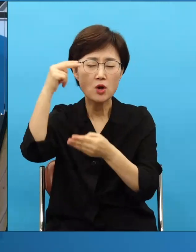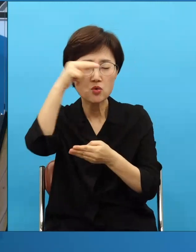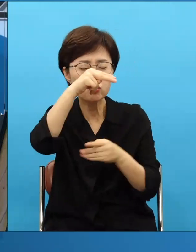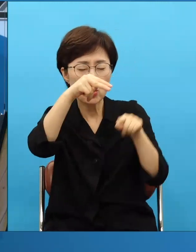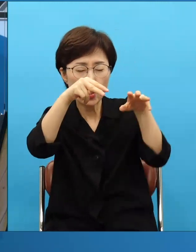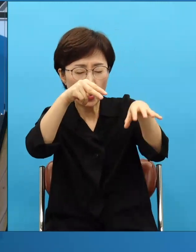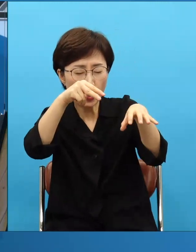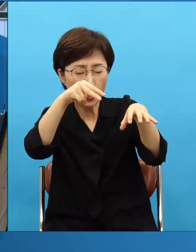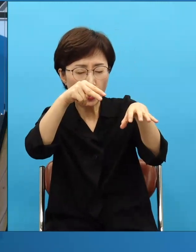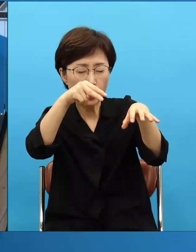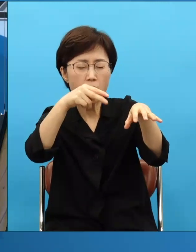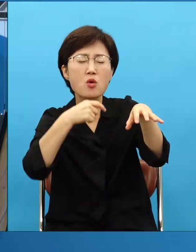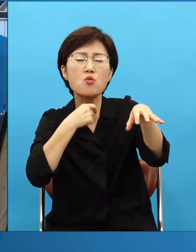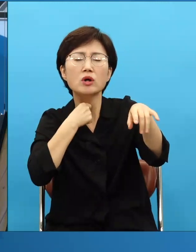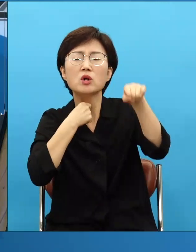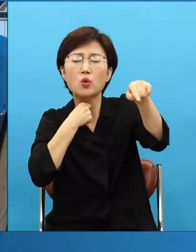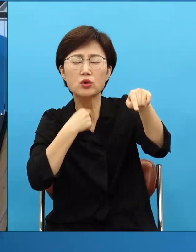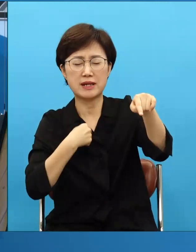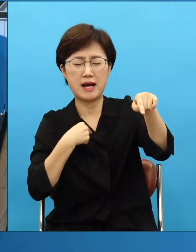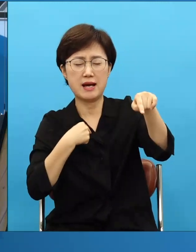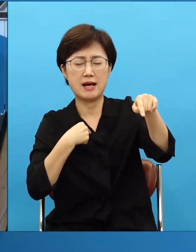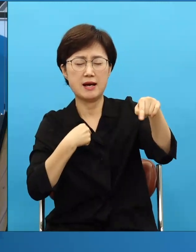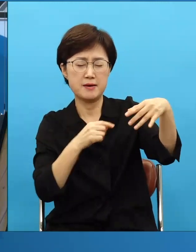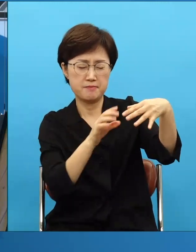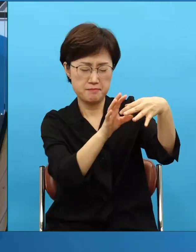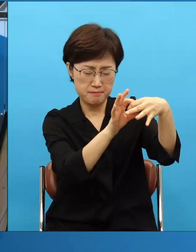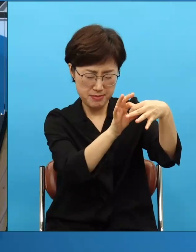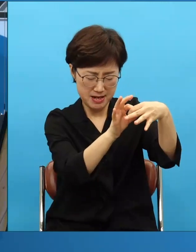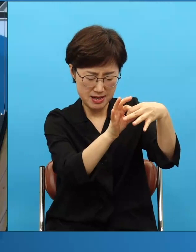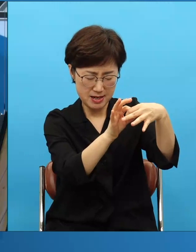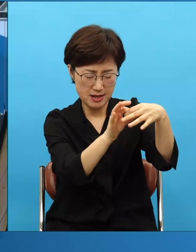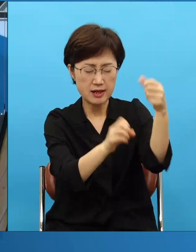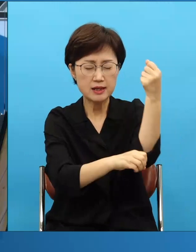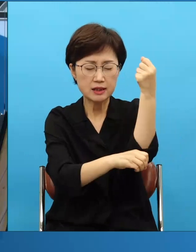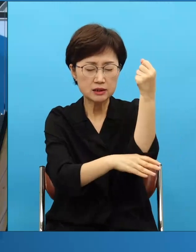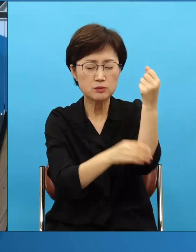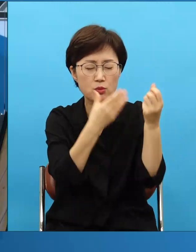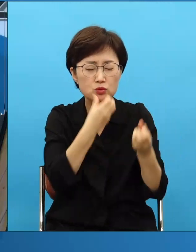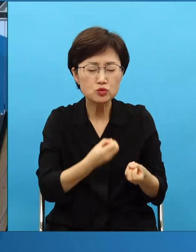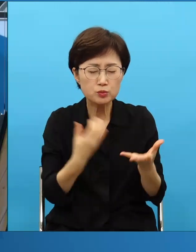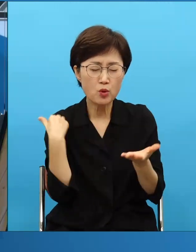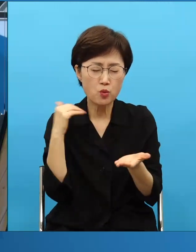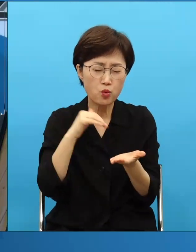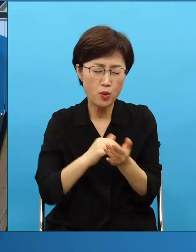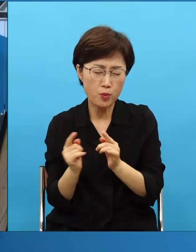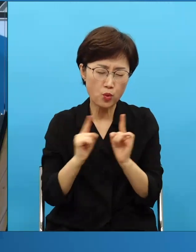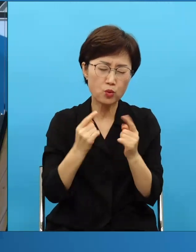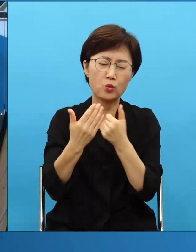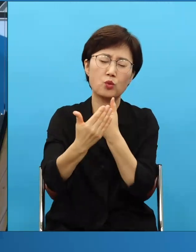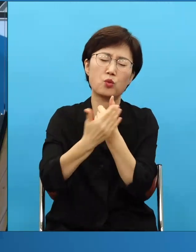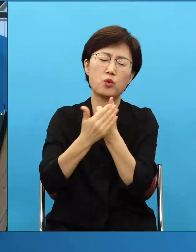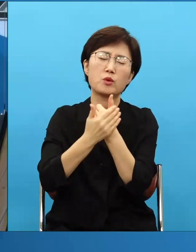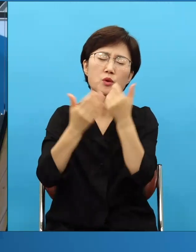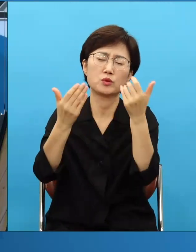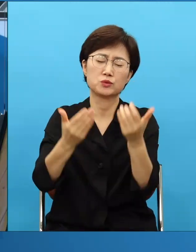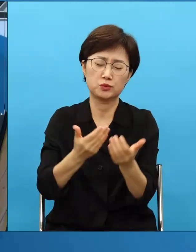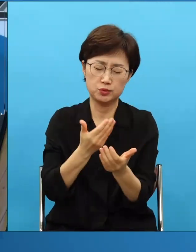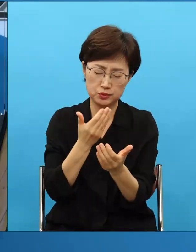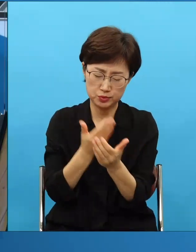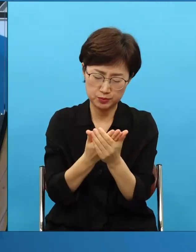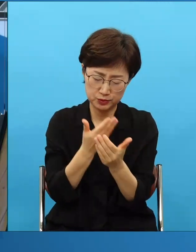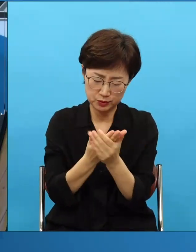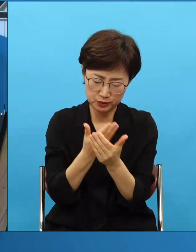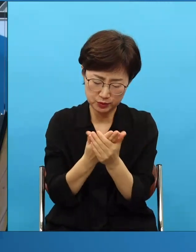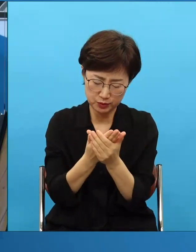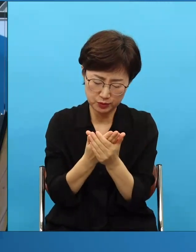하나님이 원하시는 곳에 있는 근본을 회복하는 새해가 되게 하옵소서. Grant us the filling of the Holy Spirit to be within your sight in places that you